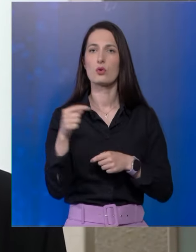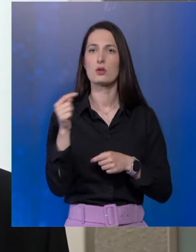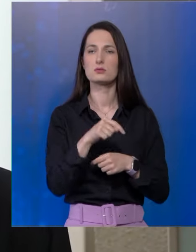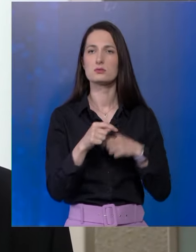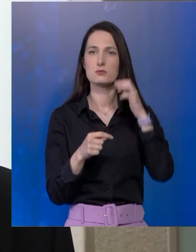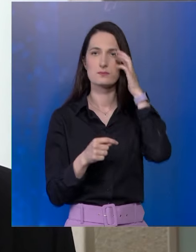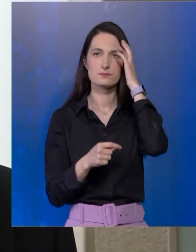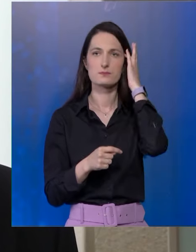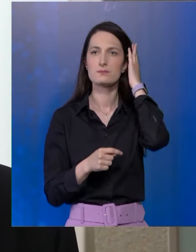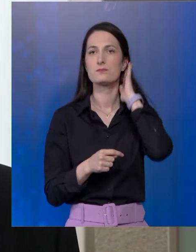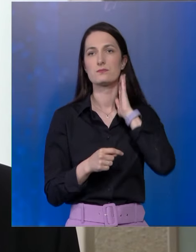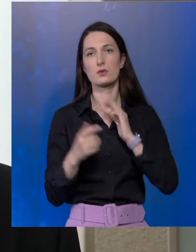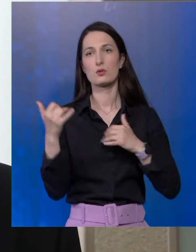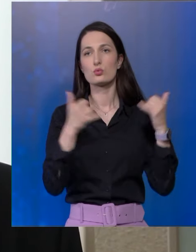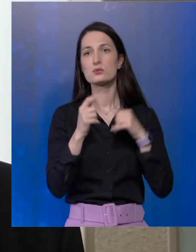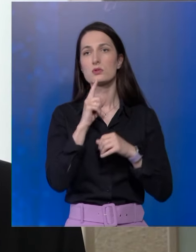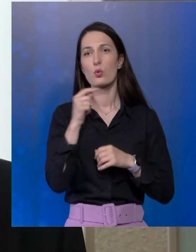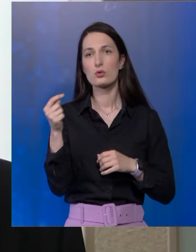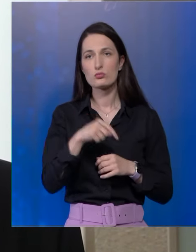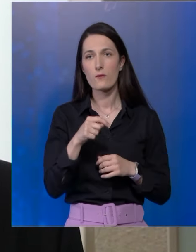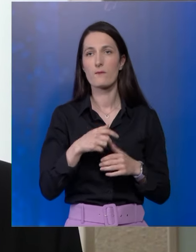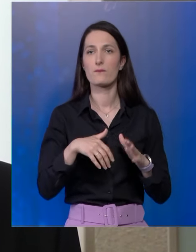boravka u hotelima, vidit ćemo da veliki dio